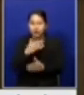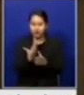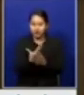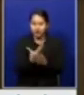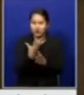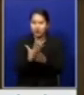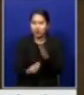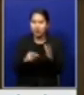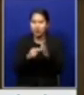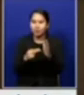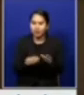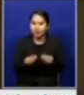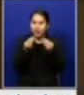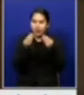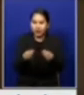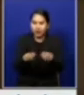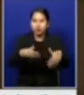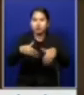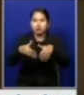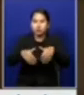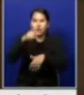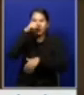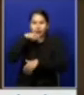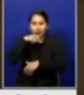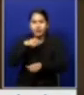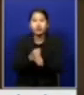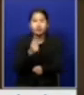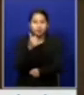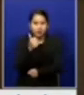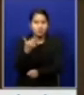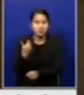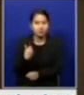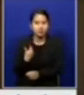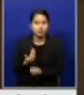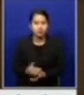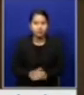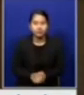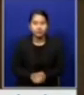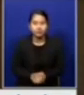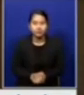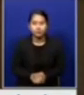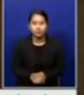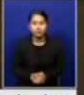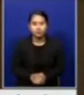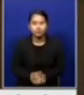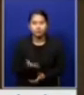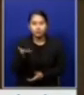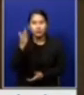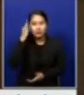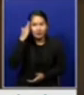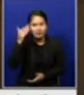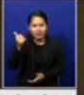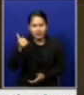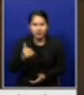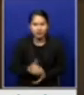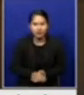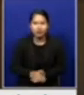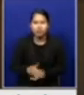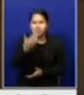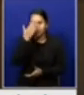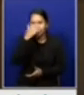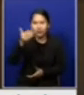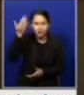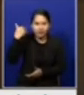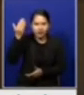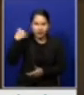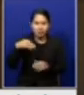ทศได้หรือไม่ครับท่านประธานครับท่านทราบดีเพราะท่านก็อยู่ในเหตุการณ์ตอนสมัยนั้นที่เราเป็นผู้แทนด้วยกัน